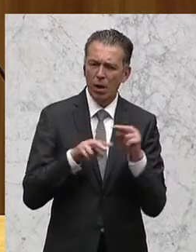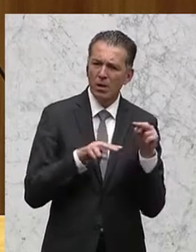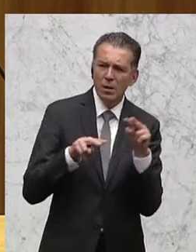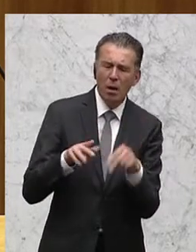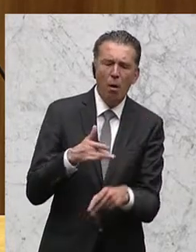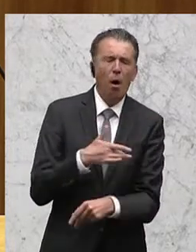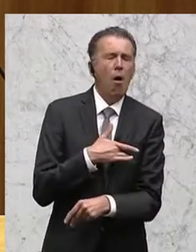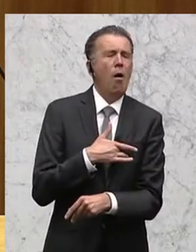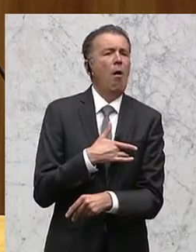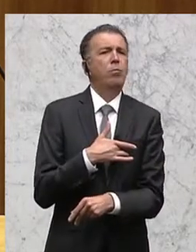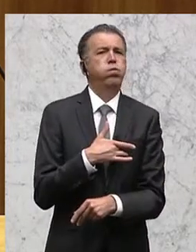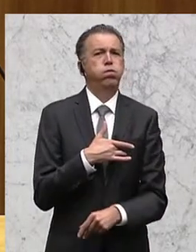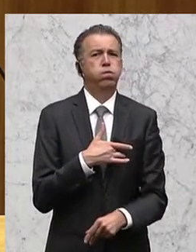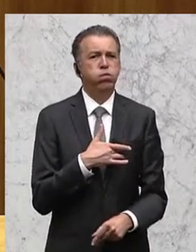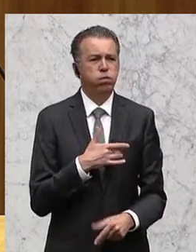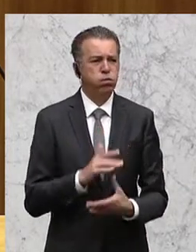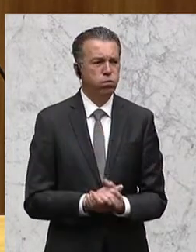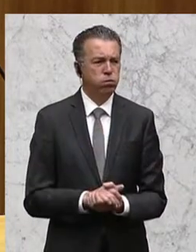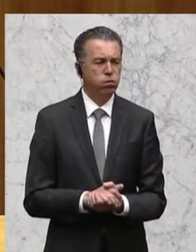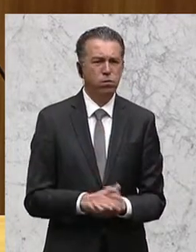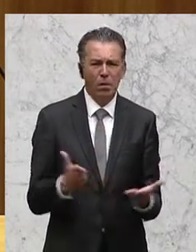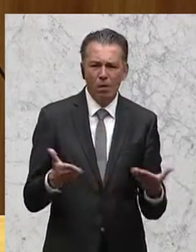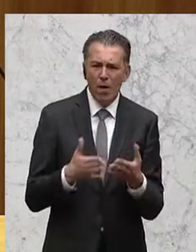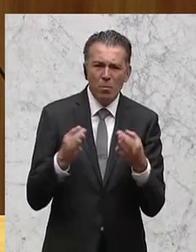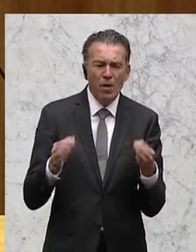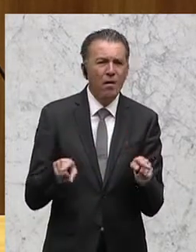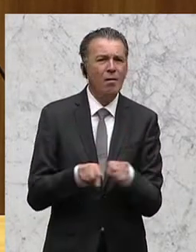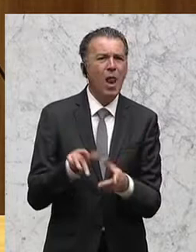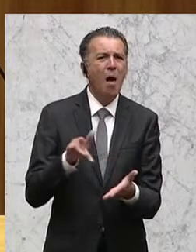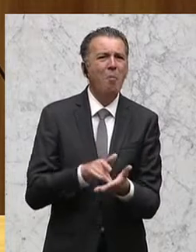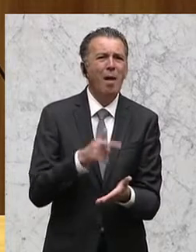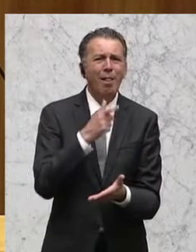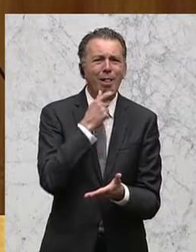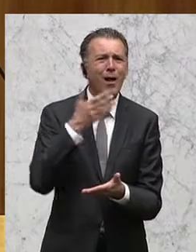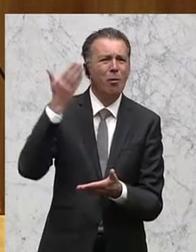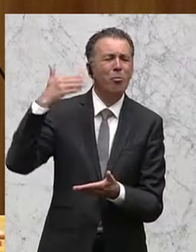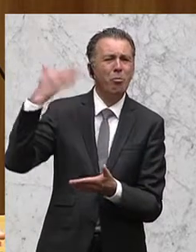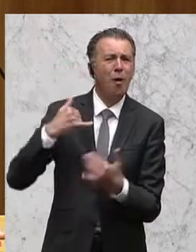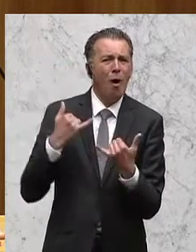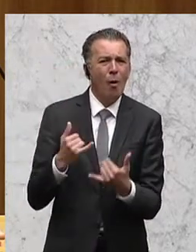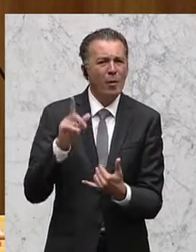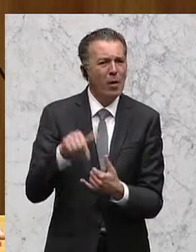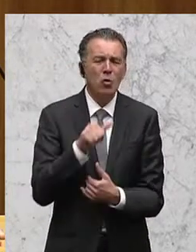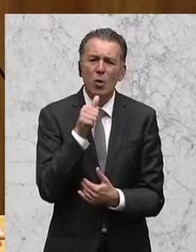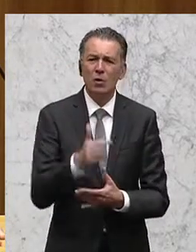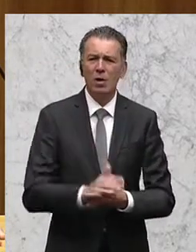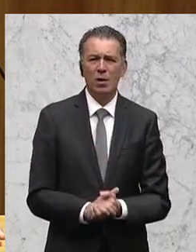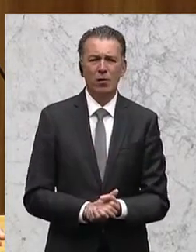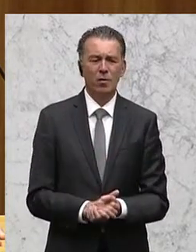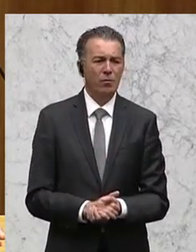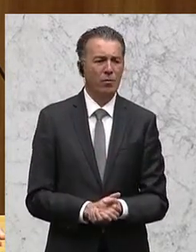tätige sieht wenn dinge passieren die wie im mittelalter passiert sind und die eigentlich heute nicht mehr stattfinden sollten